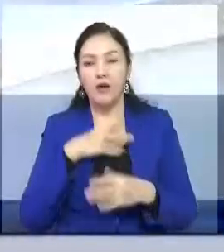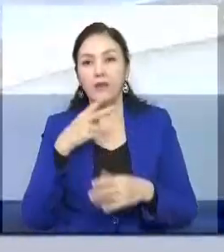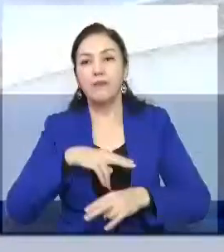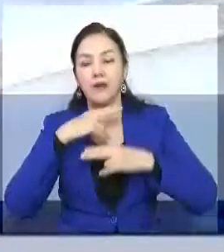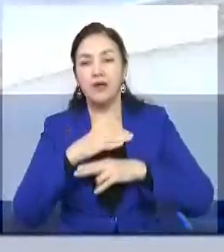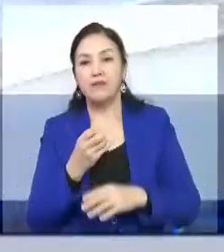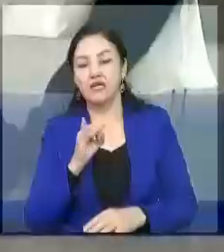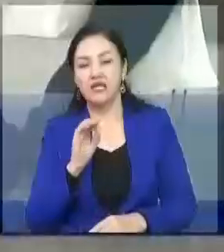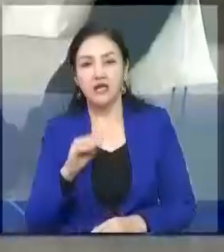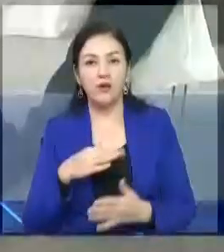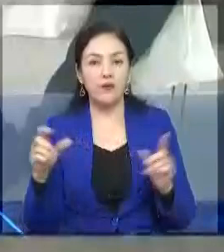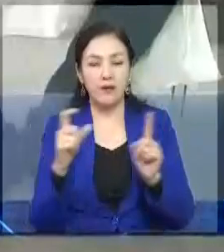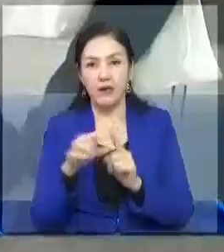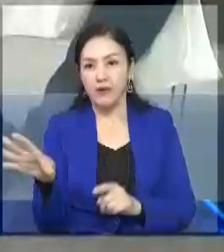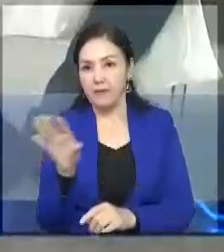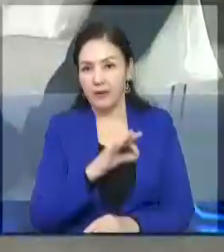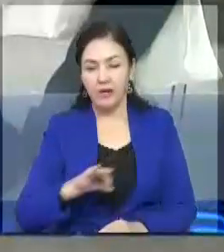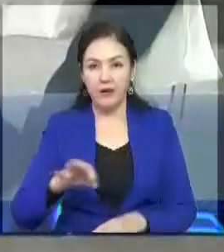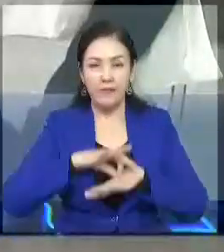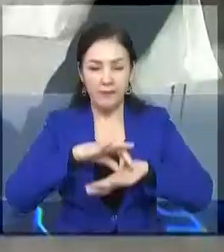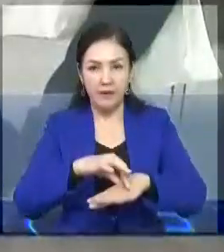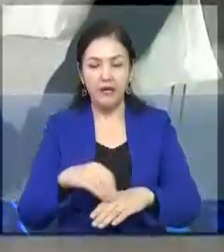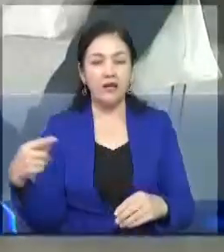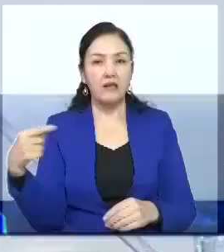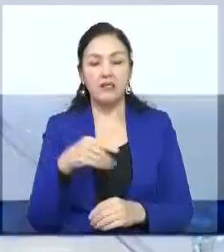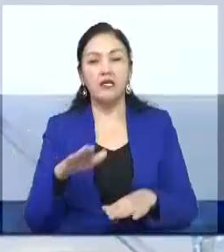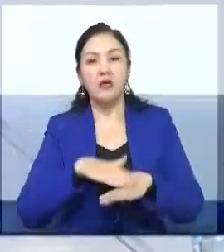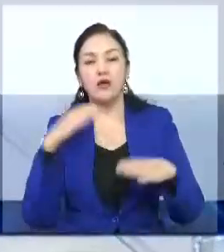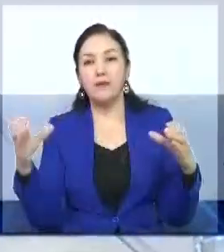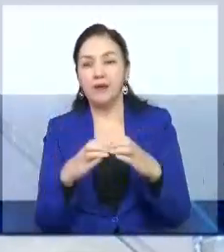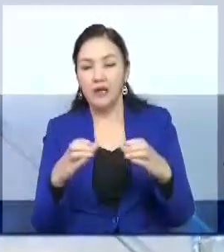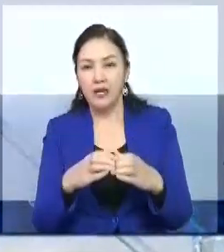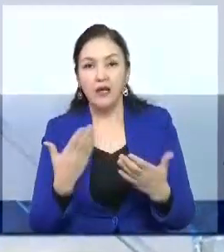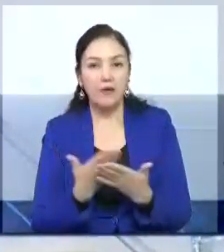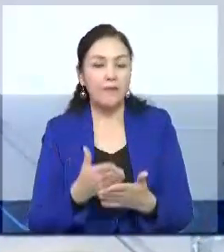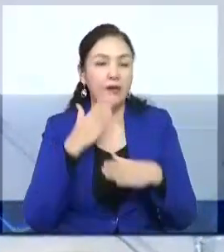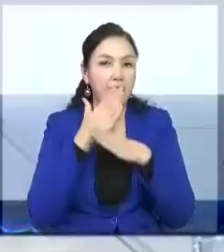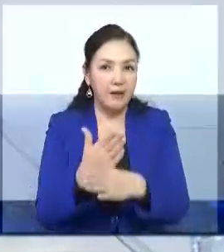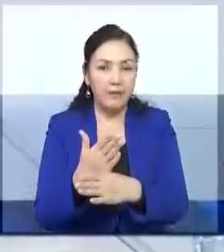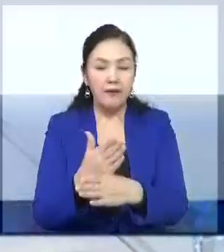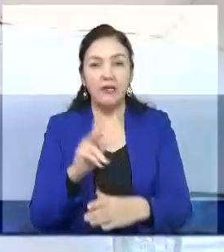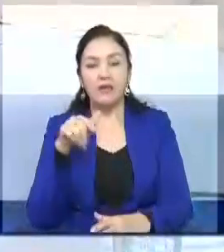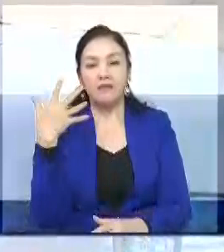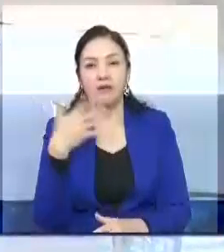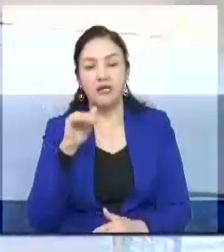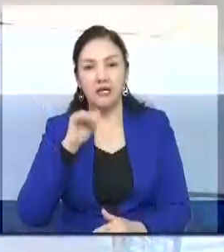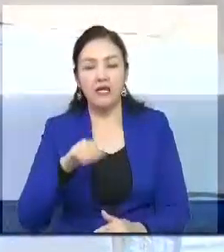внимание меценатство к слову всего по области проведено более тысячи благотворительных акций в ходе которых помогли